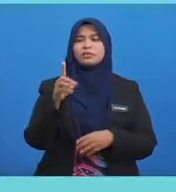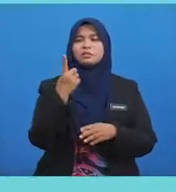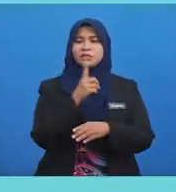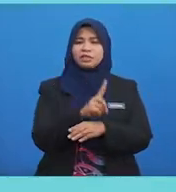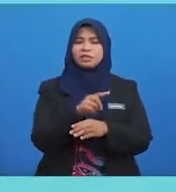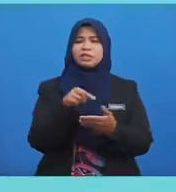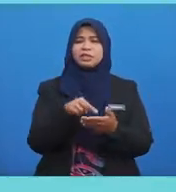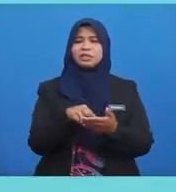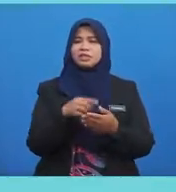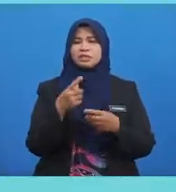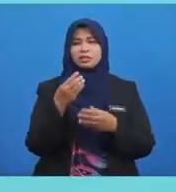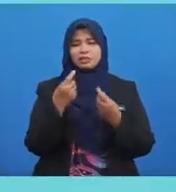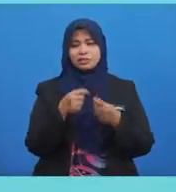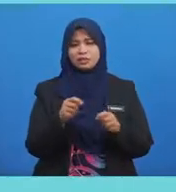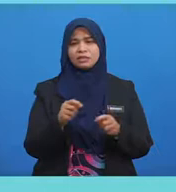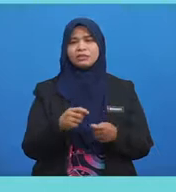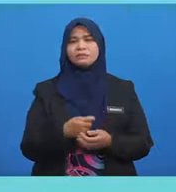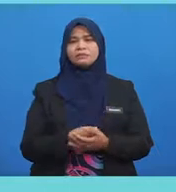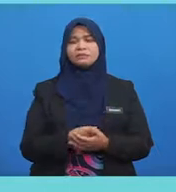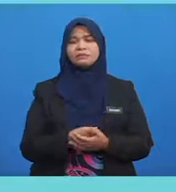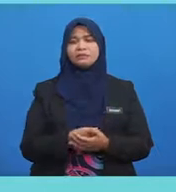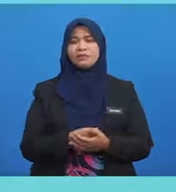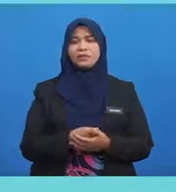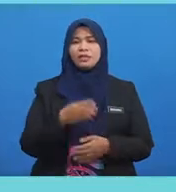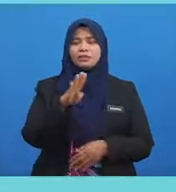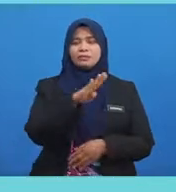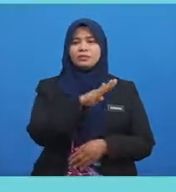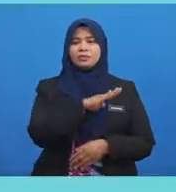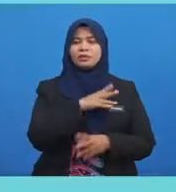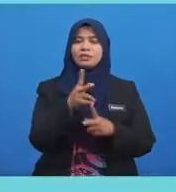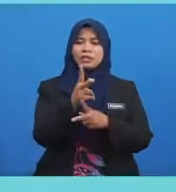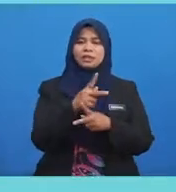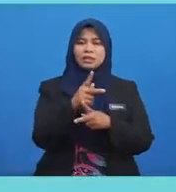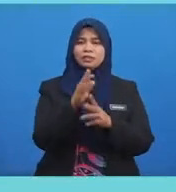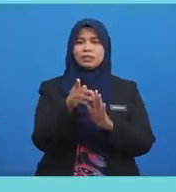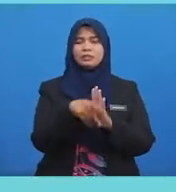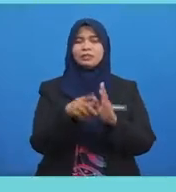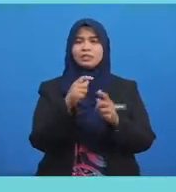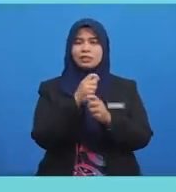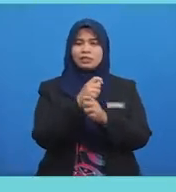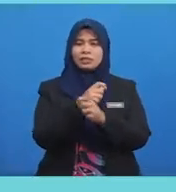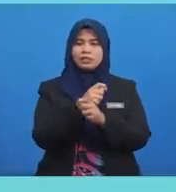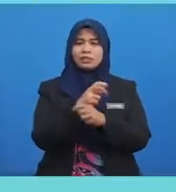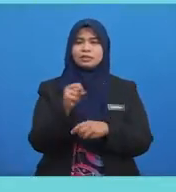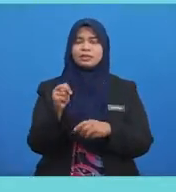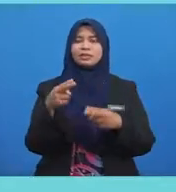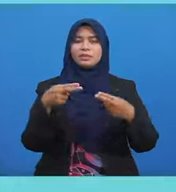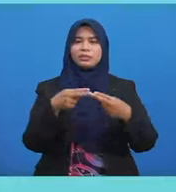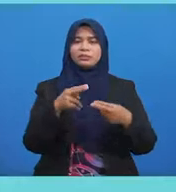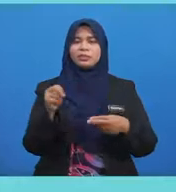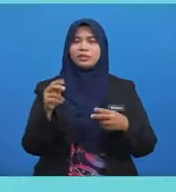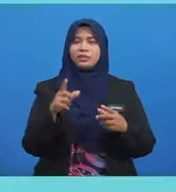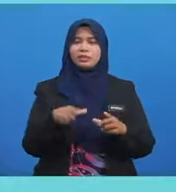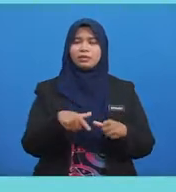perjanjian tambahan ini dimenterai. Dengan perjanjian ini, British mengawal pertahanan,